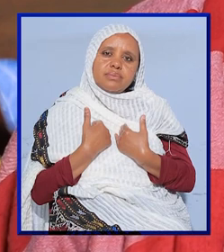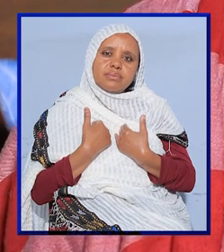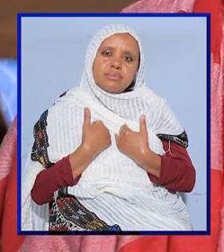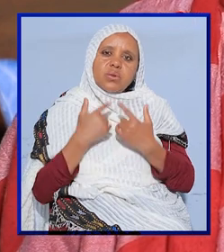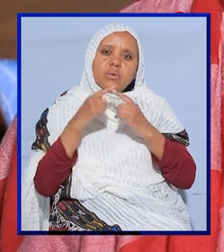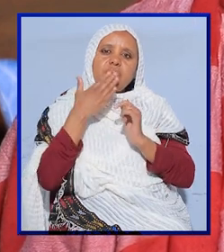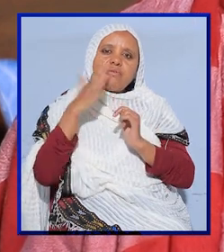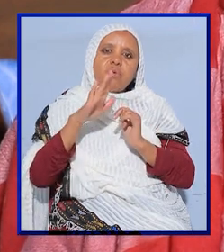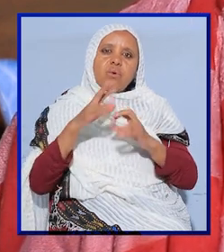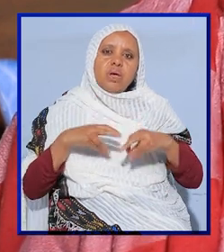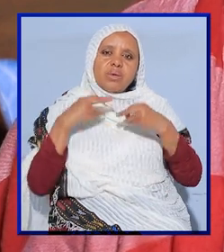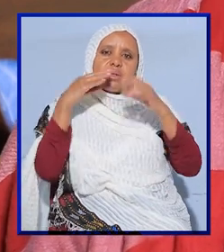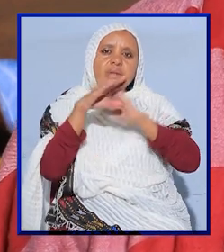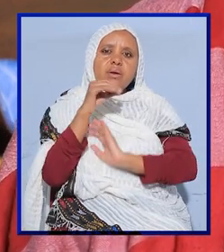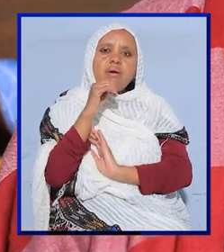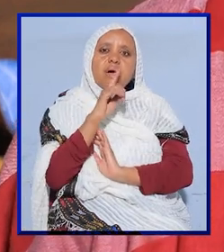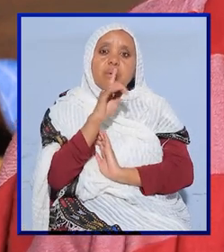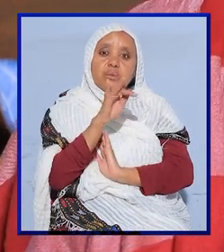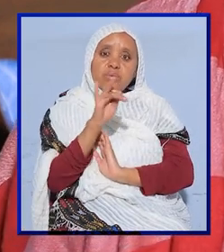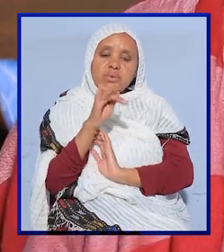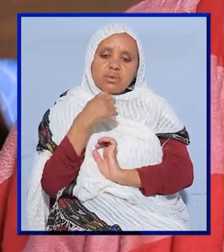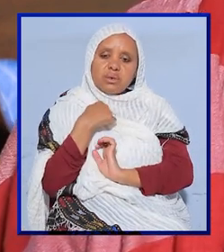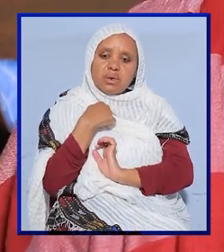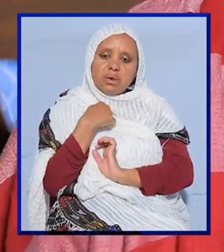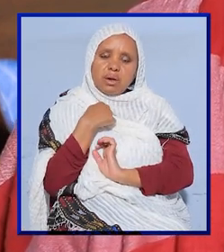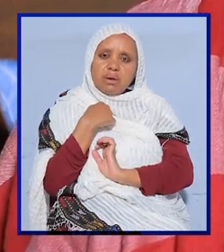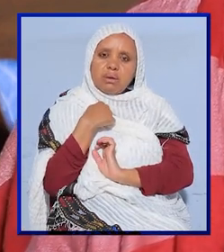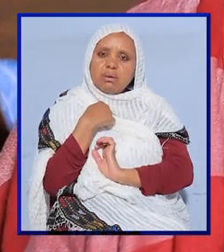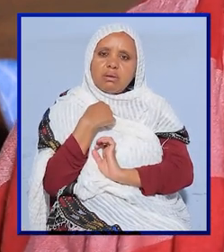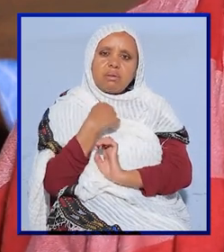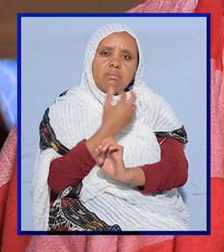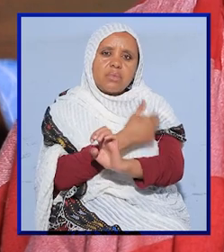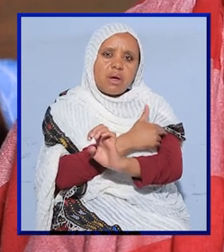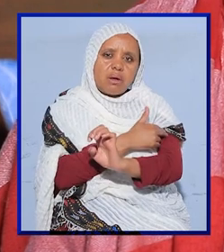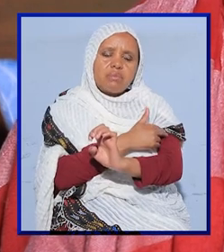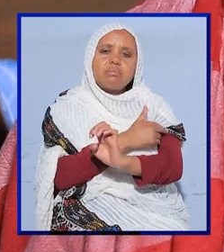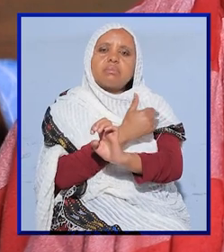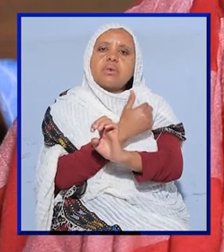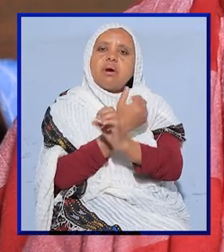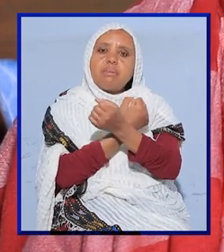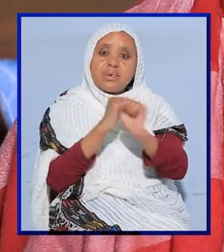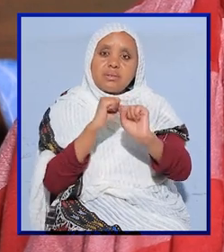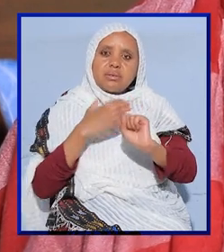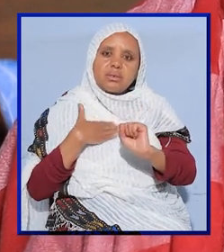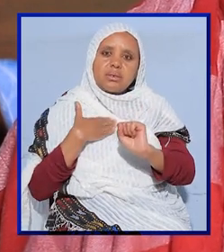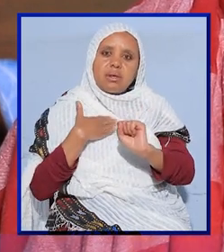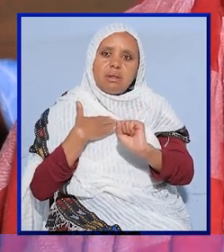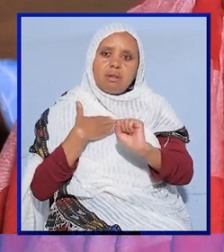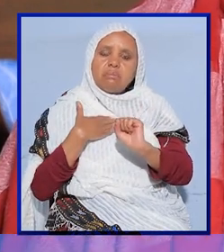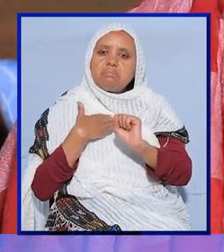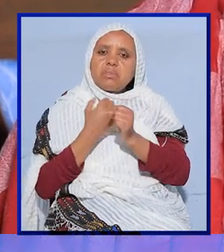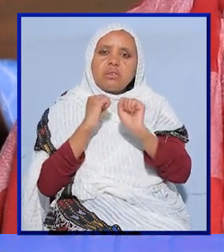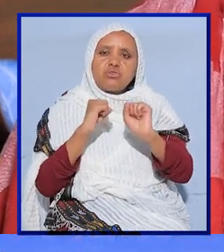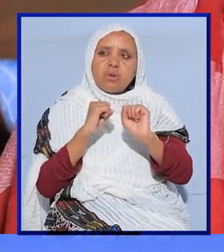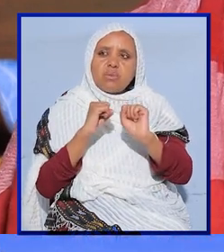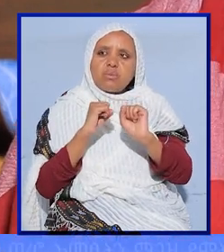ወደ መጥፎ ህይወት እንዳይገባ ነው እንጂ እኔ ብታከም ደስ ይለኛል። ታክሜ ብድን መስራት ይችላሉ።